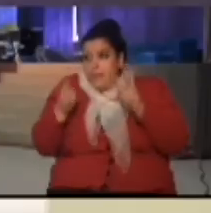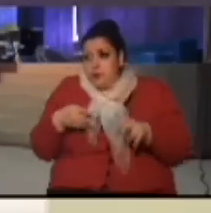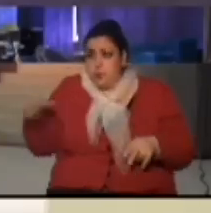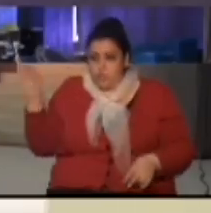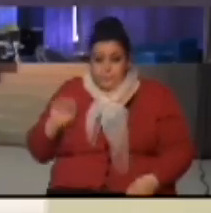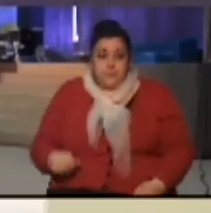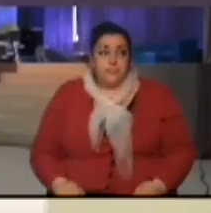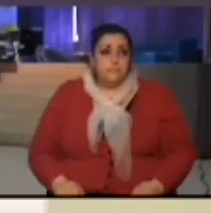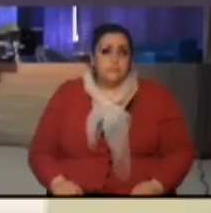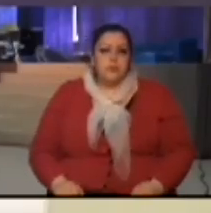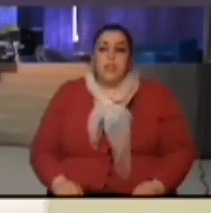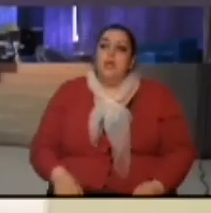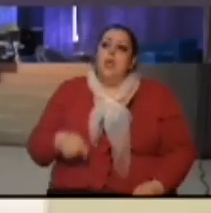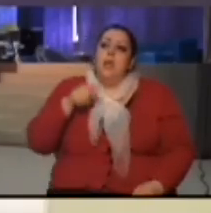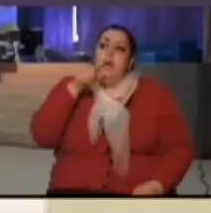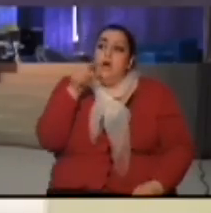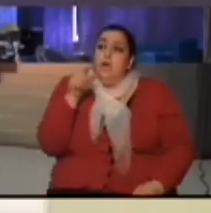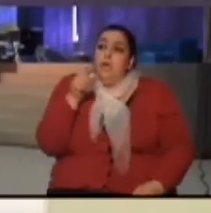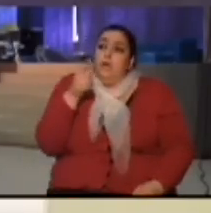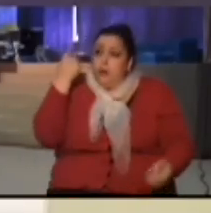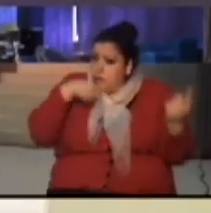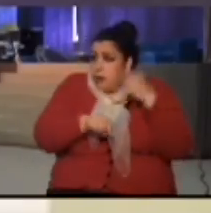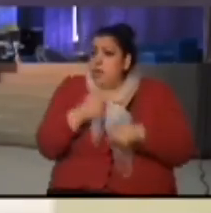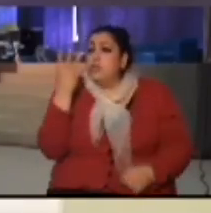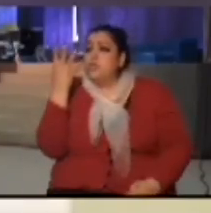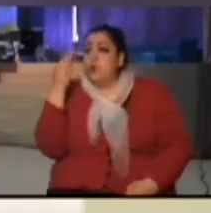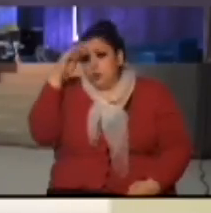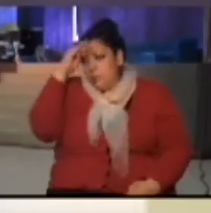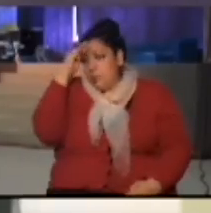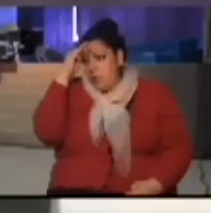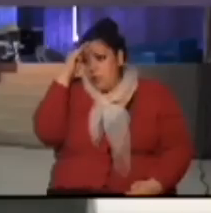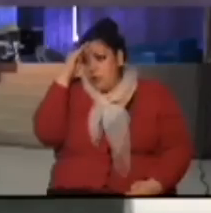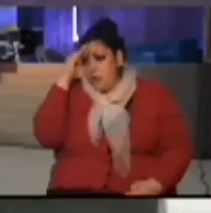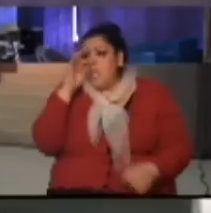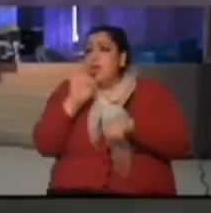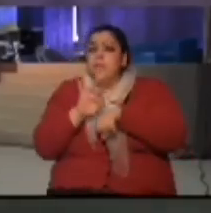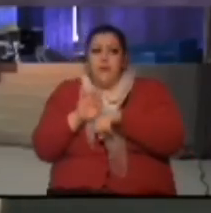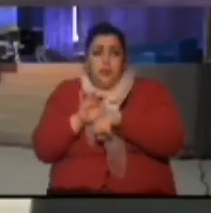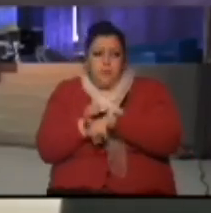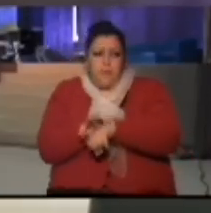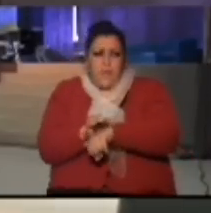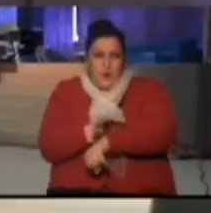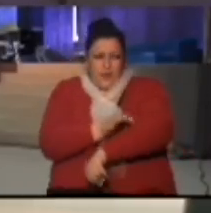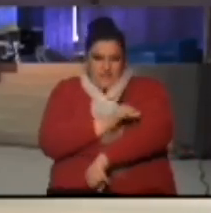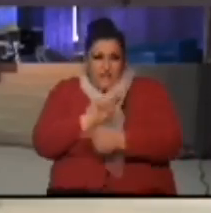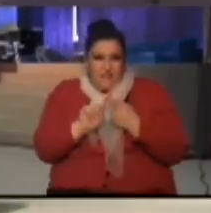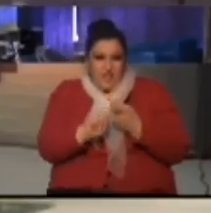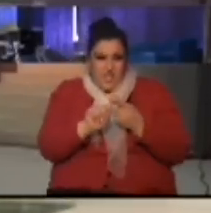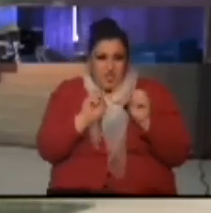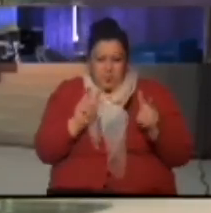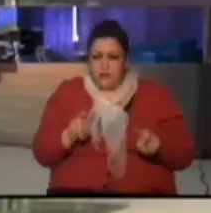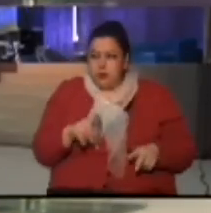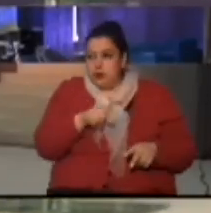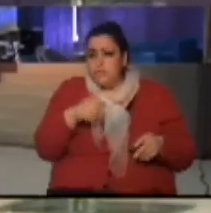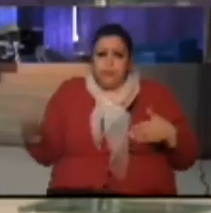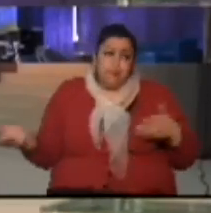մնացած մարդիկ իրան չդիպչեն, չխոսեն, ինչ-որ մի բան չանեն։ 4-ը բորոդ։ Շատերս չենք մտածի, որ դա տիրոջ զենքն